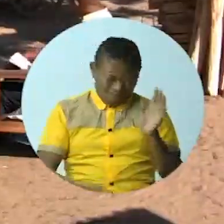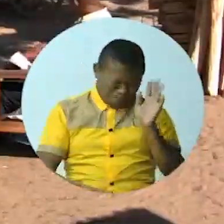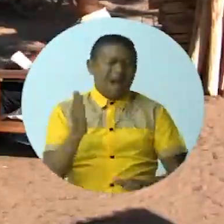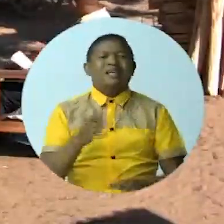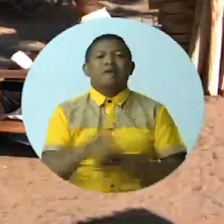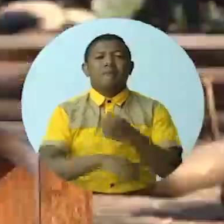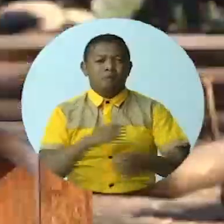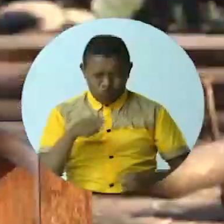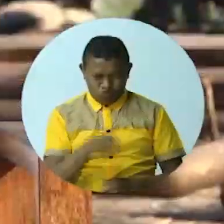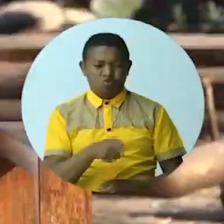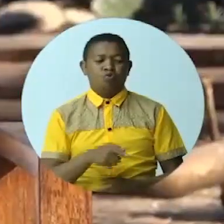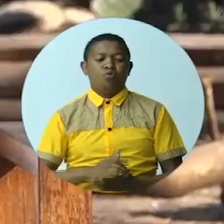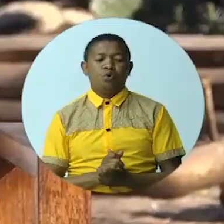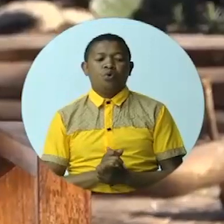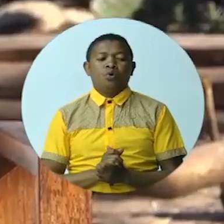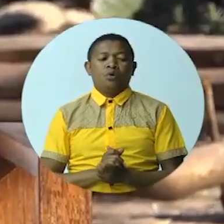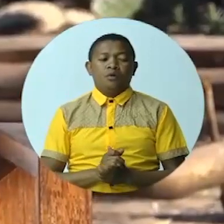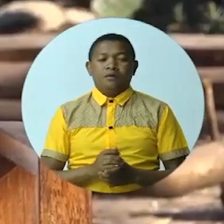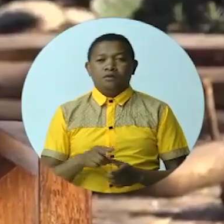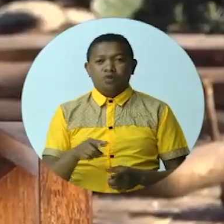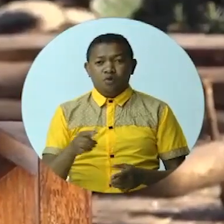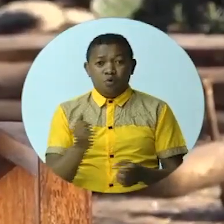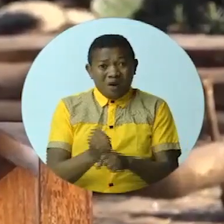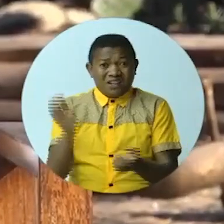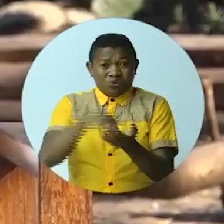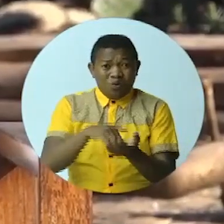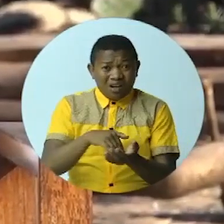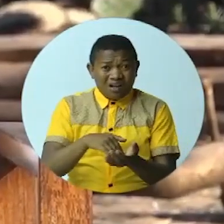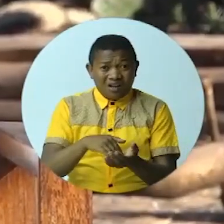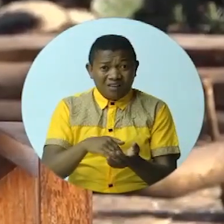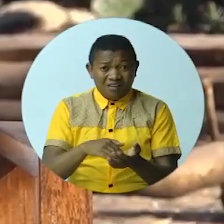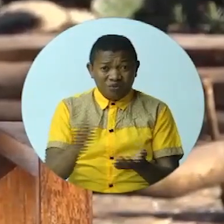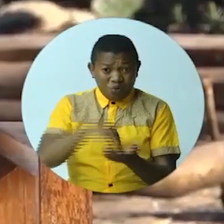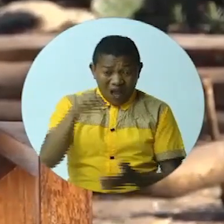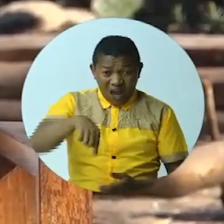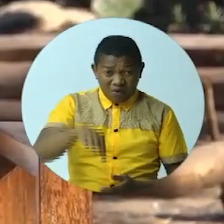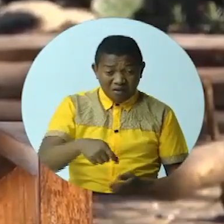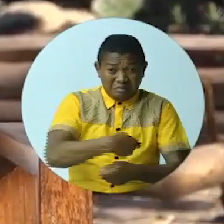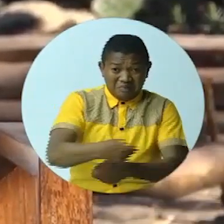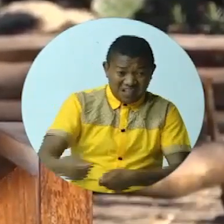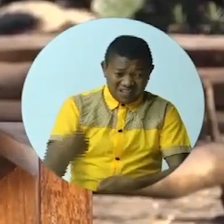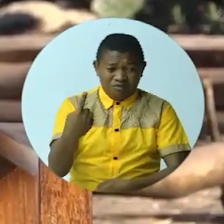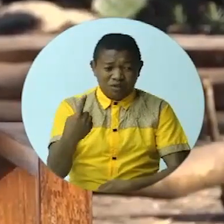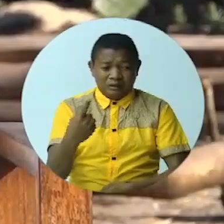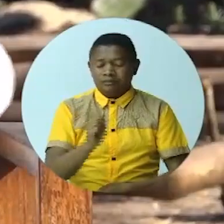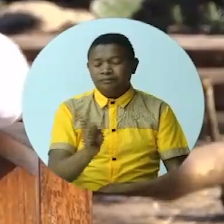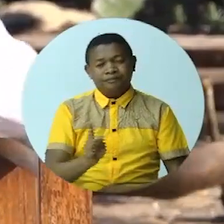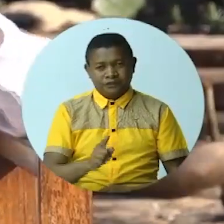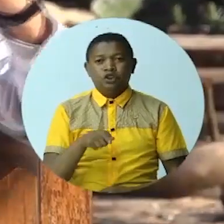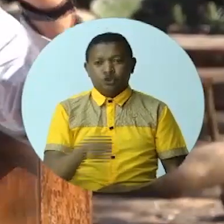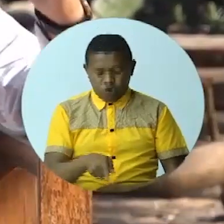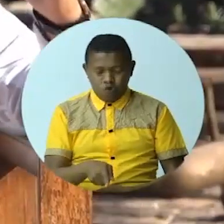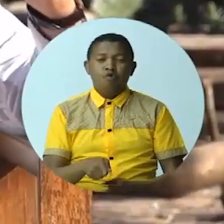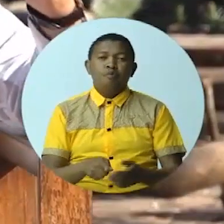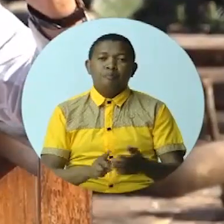mizara fanampiana androany fa io toby fanarenana ara-tsakafo sy fitsaboana io zany a dia